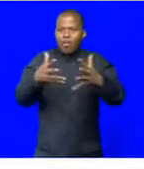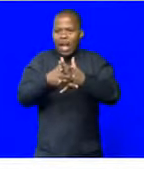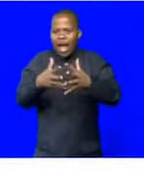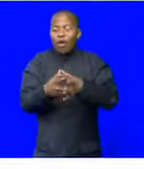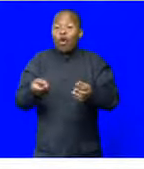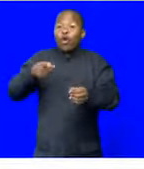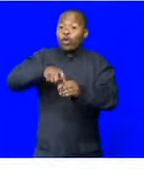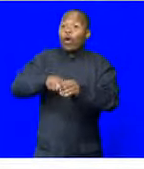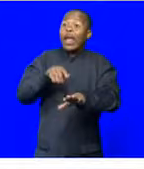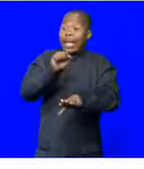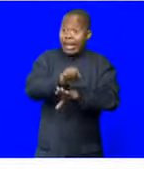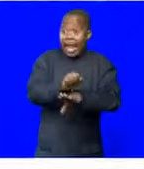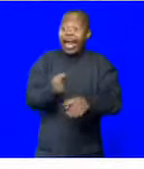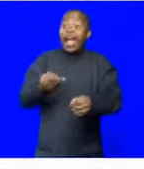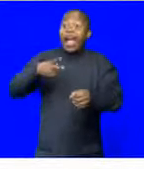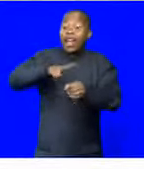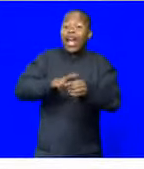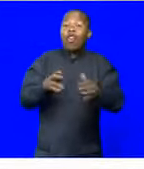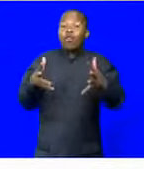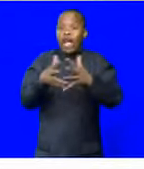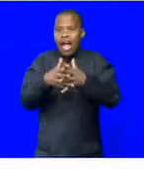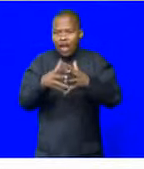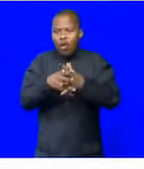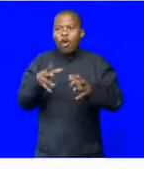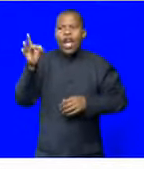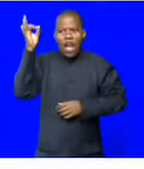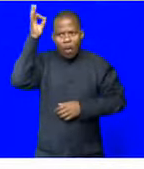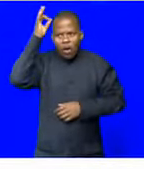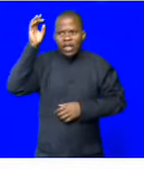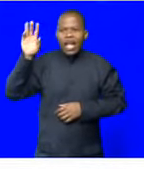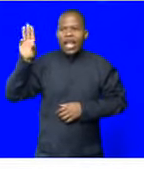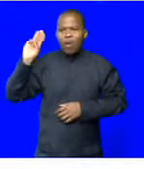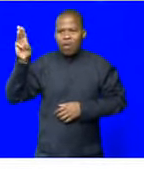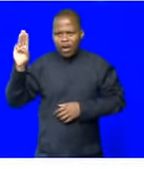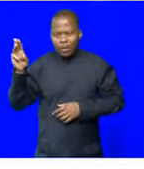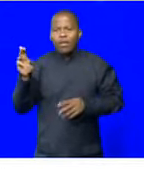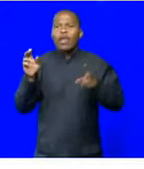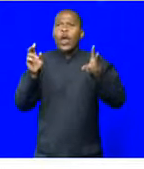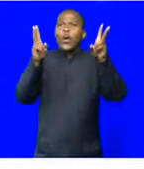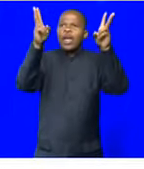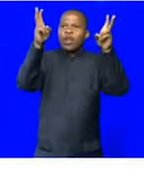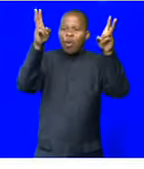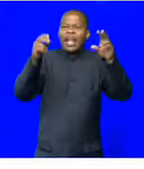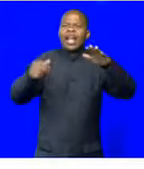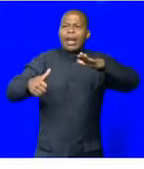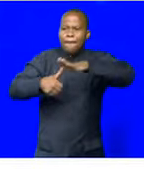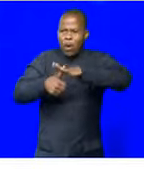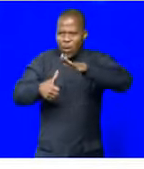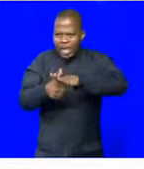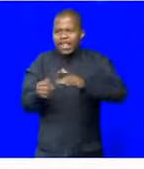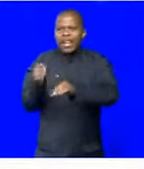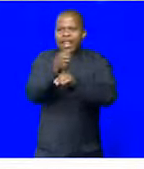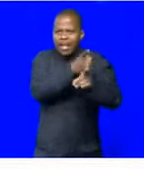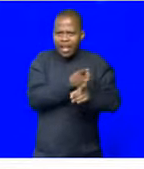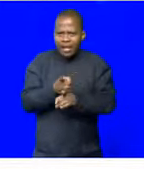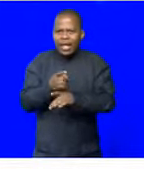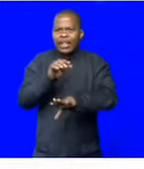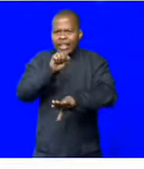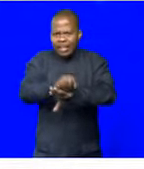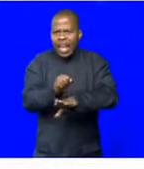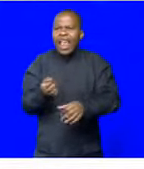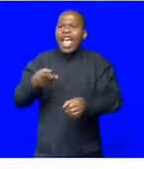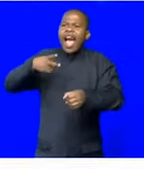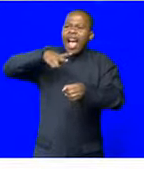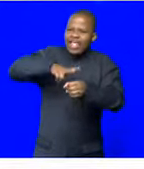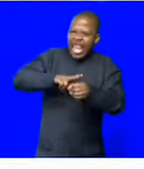Kulomhlangano kulapho khona abaholi bakhulumisa Tindzaba letimcoka temhlaba netinkinga letikhungethe wona umhlaba phinze futhi